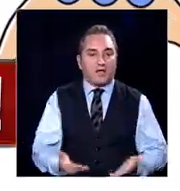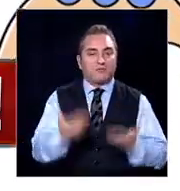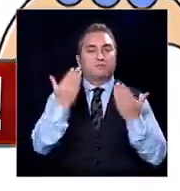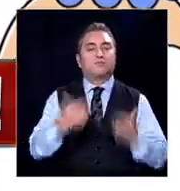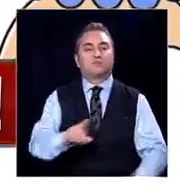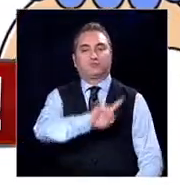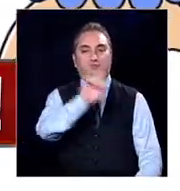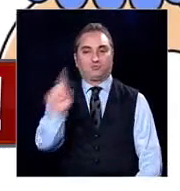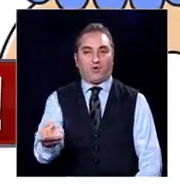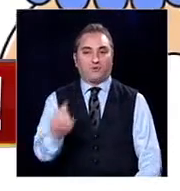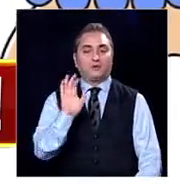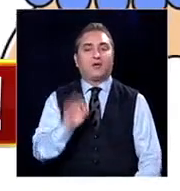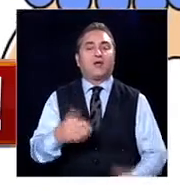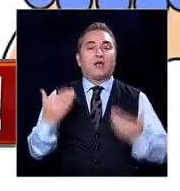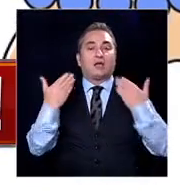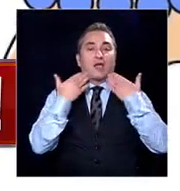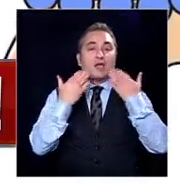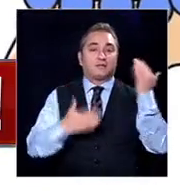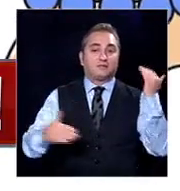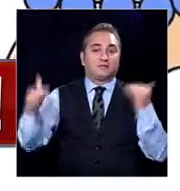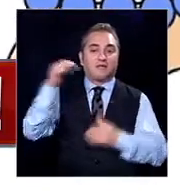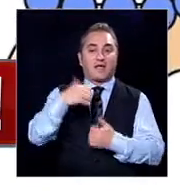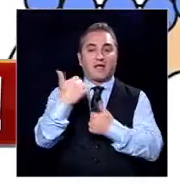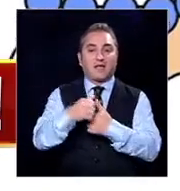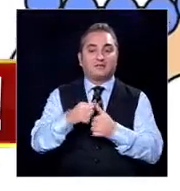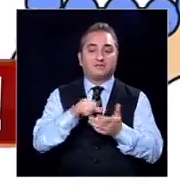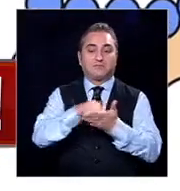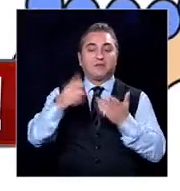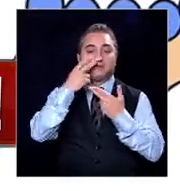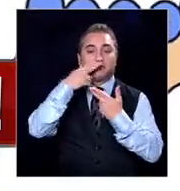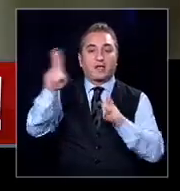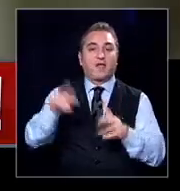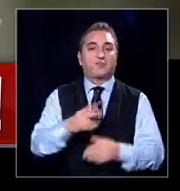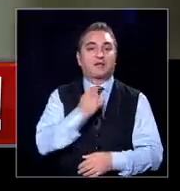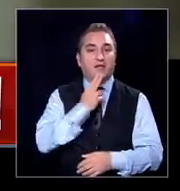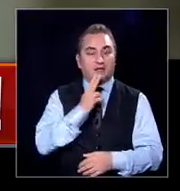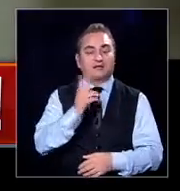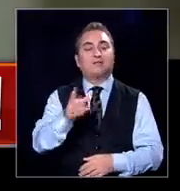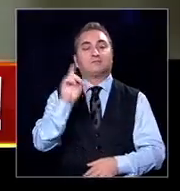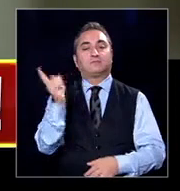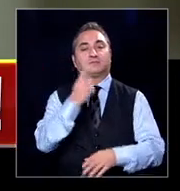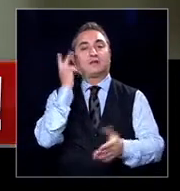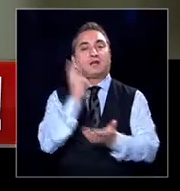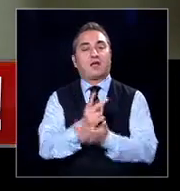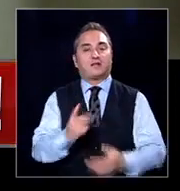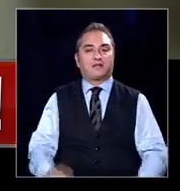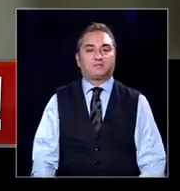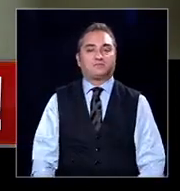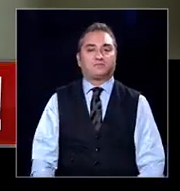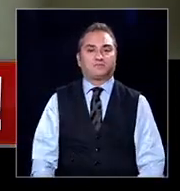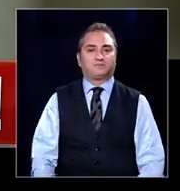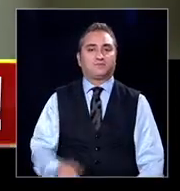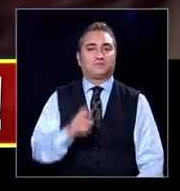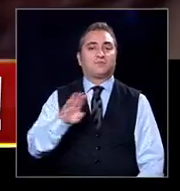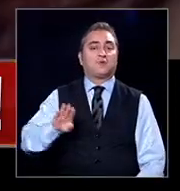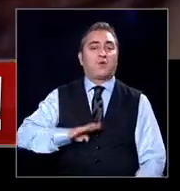diye. İşte Yargıtay'dan eşinin maaşını beğenmeyen kadın için flaş karar. Peki oğlumu en iyi şekilde yetiştirmek istiyorum